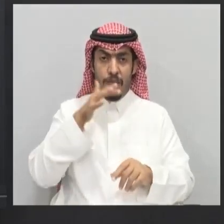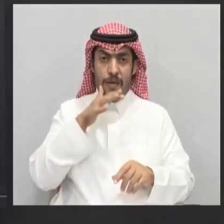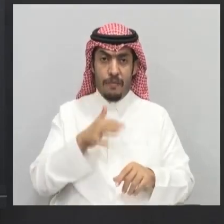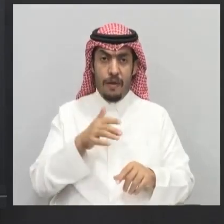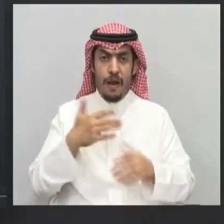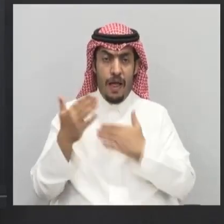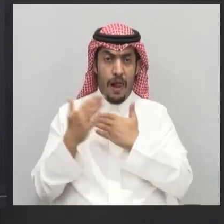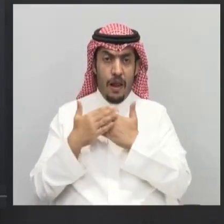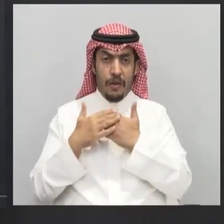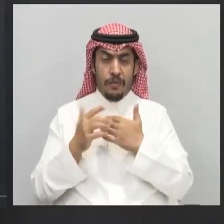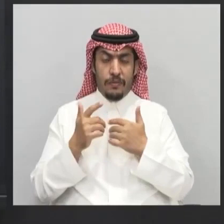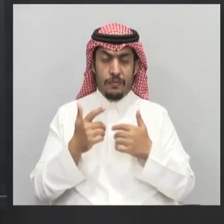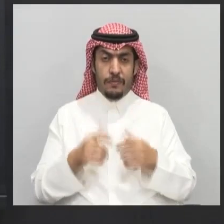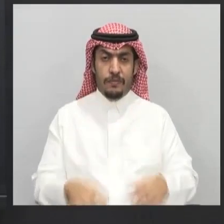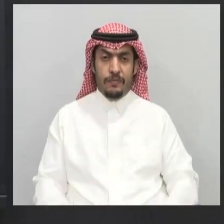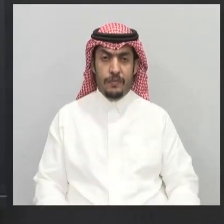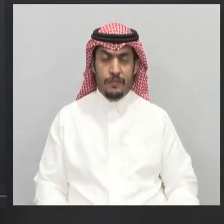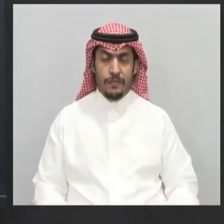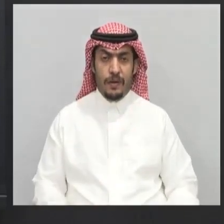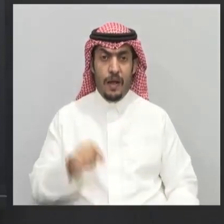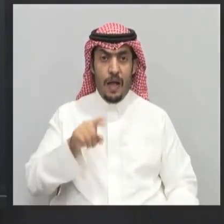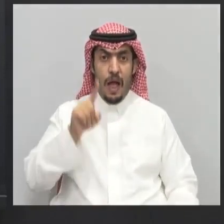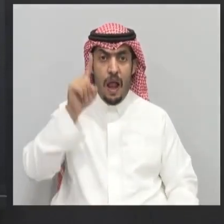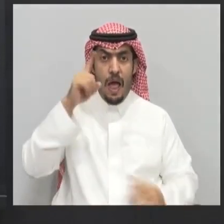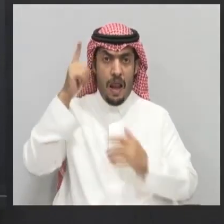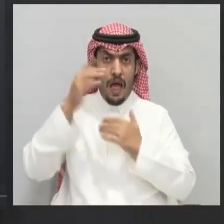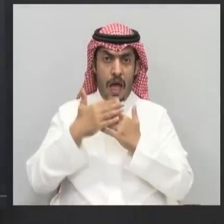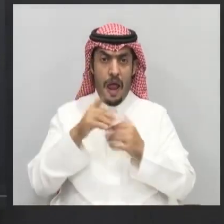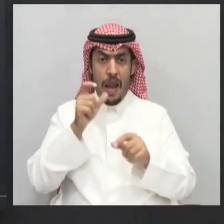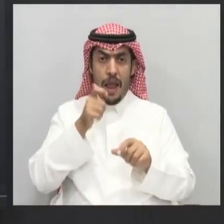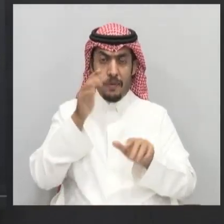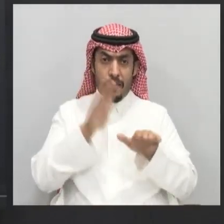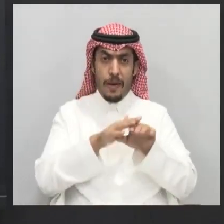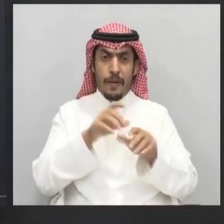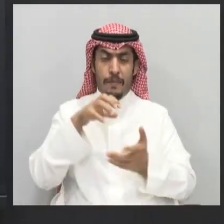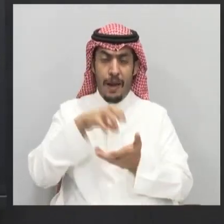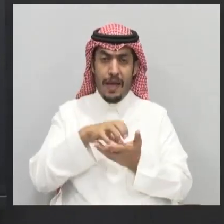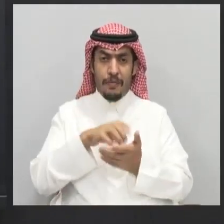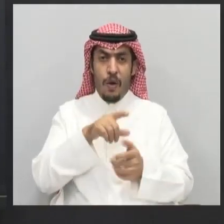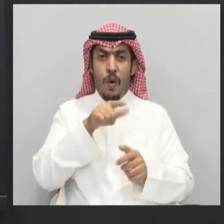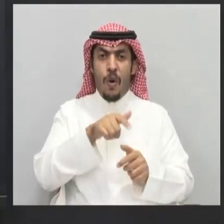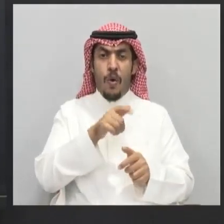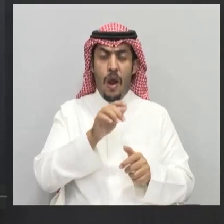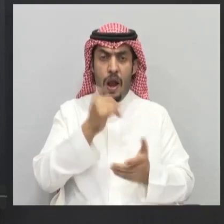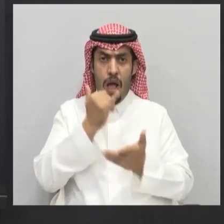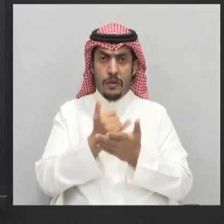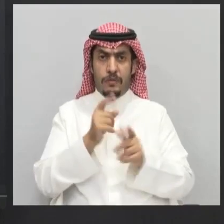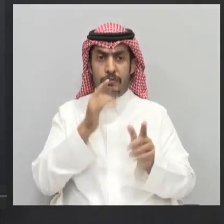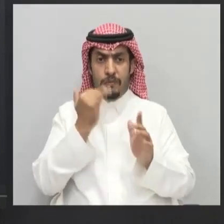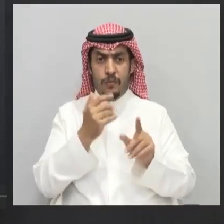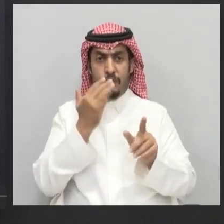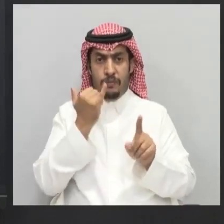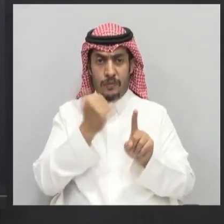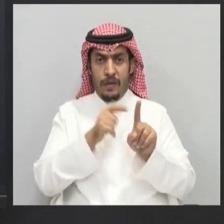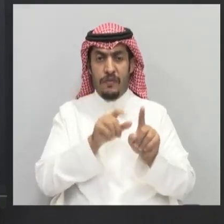عليه وسلم اخبرنا ان ان الله اخبر نبيه ان ابراهيم هو الاسوه هو القدوه عليه الصلاه